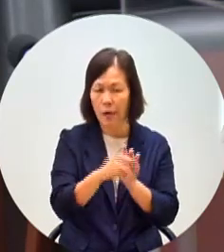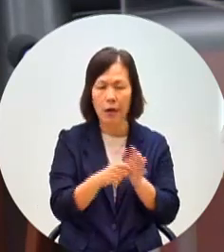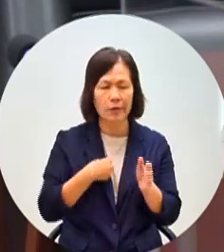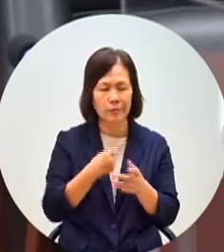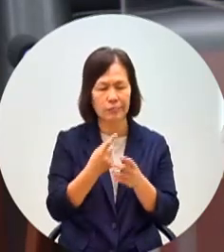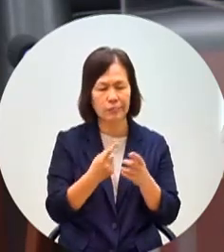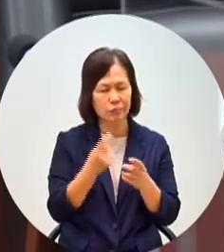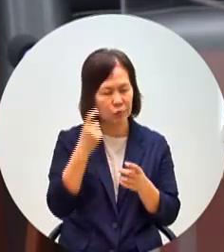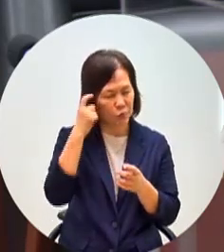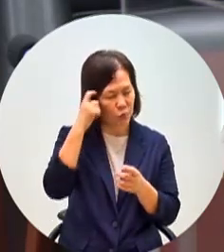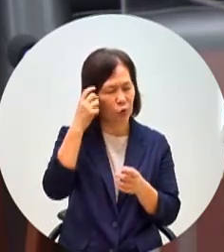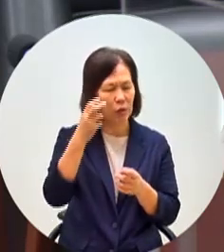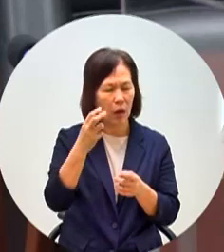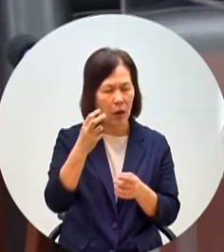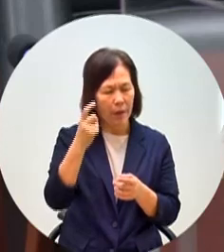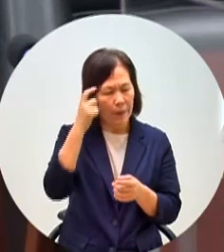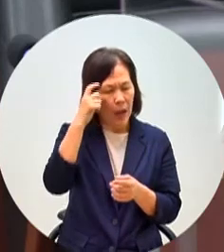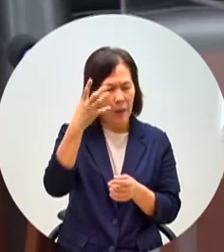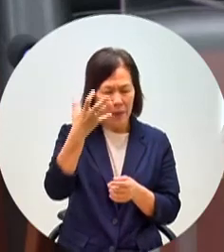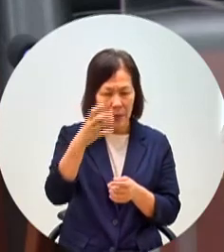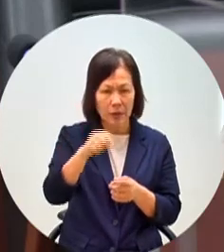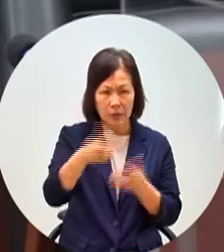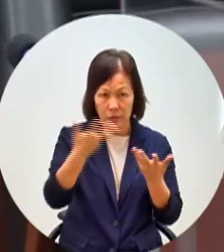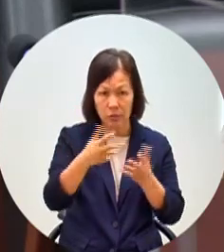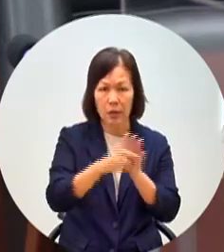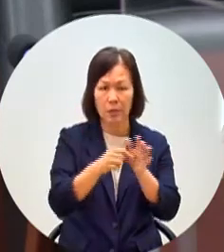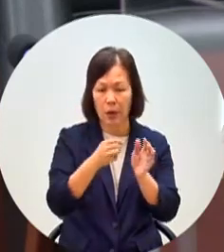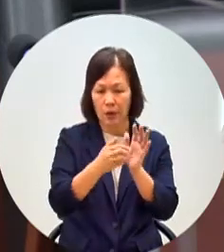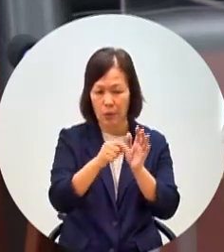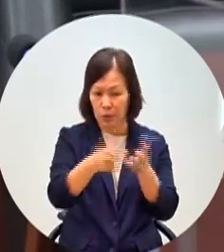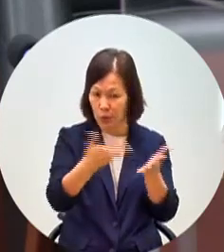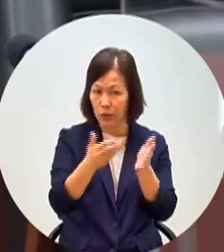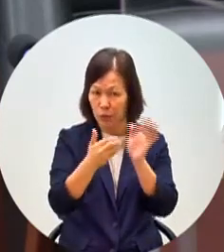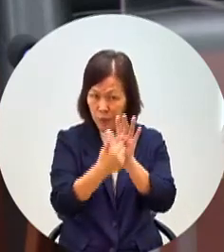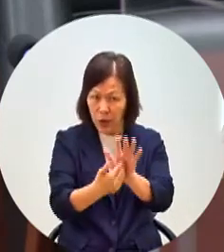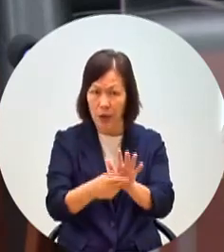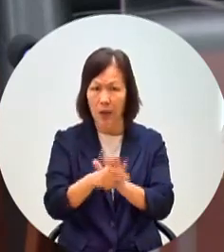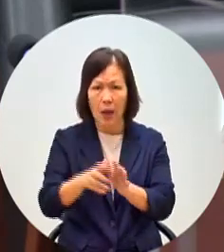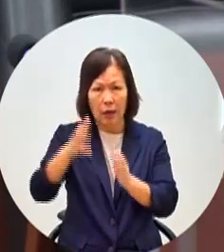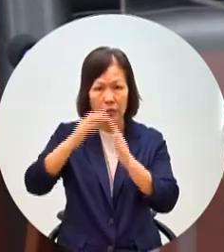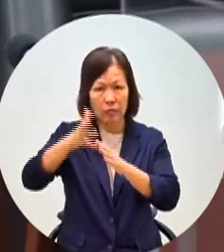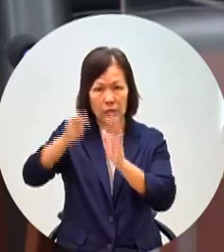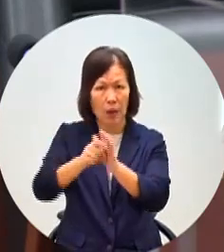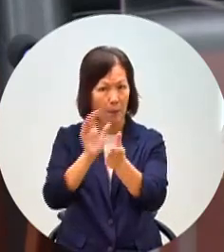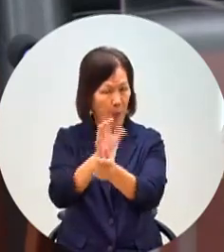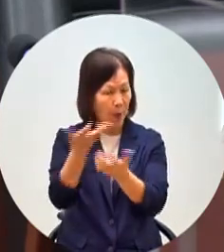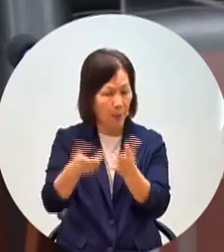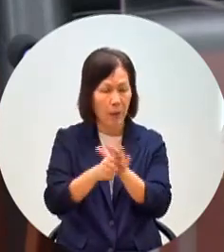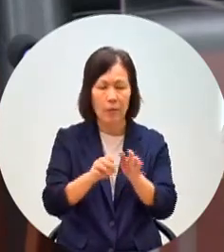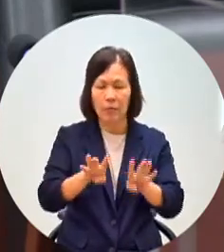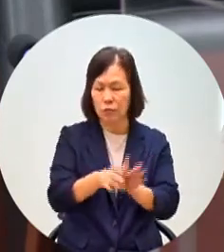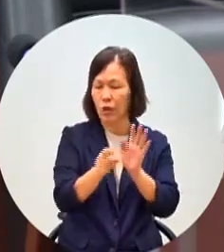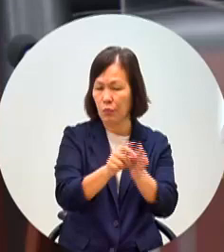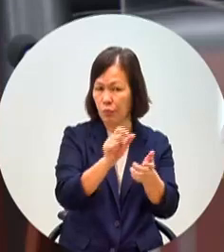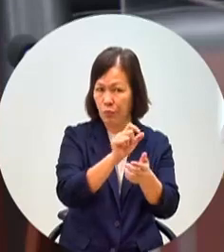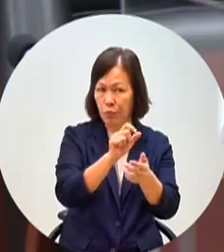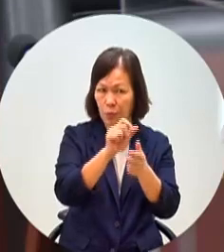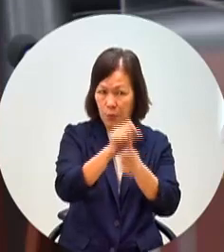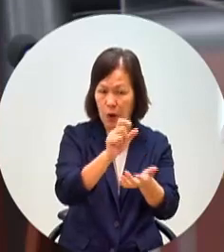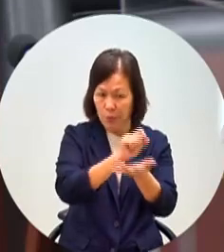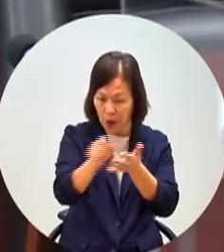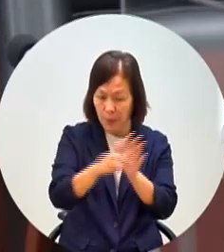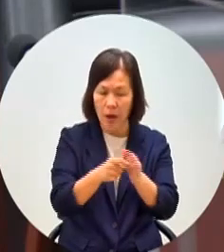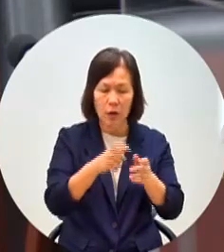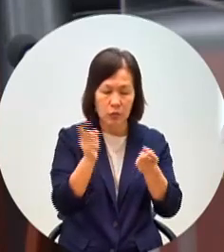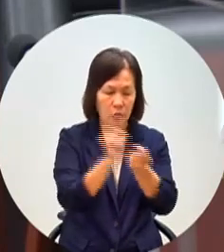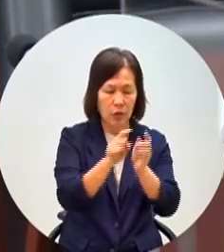扰的一个点，所以没有办法去防治这个问题。所以是不是应该要市长来震怒一下，我们那边就可以开罚单，我们那边就可以解决掉我们汽机车